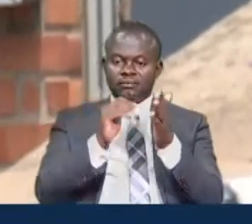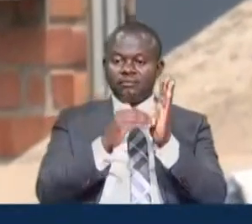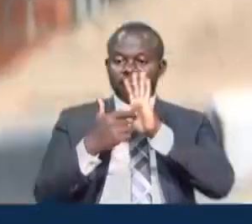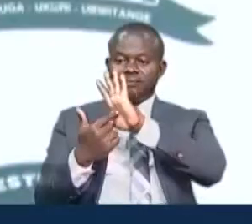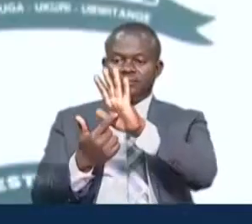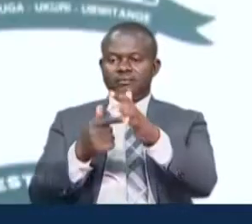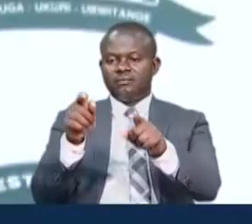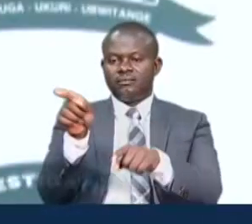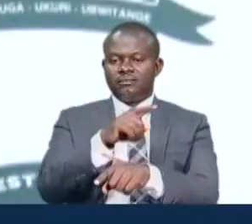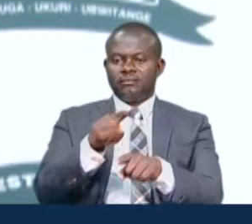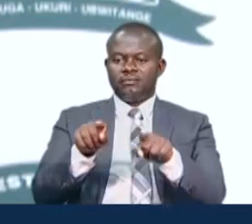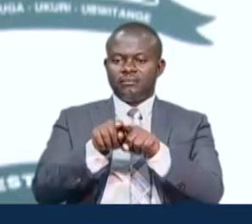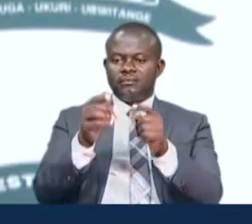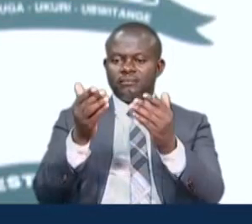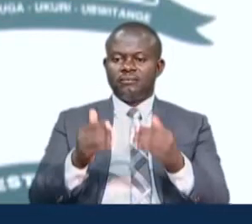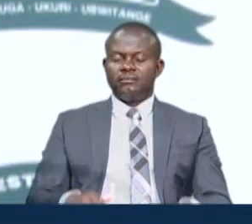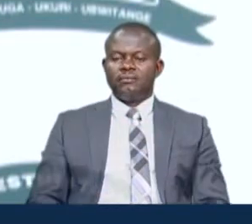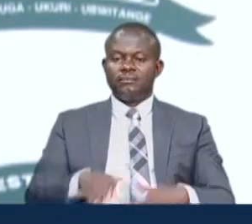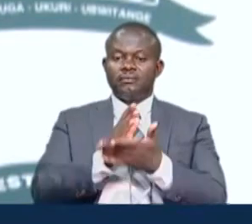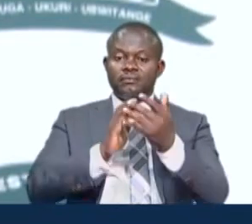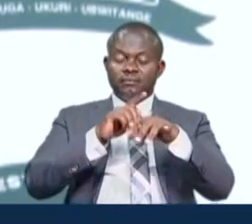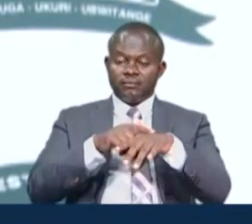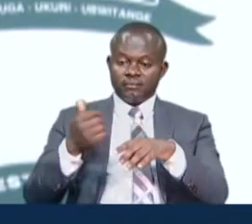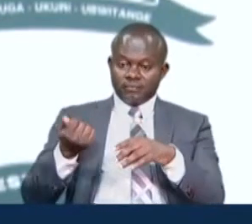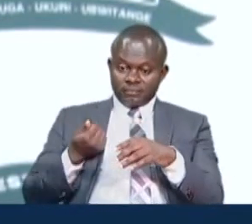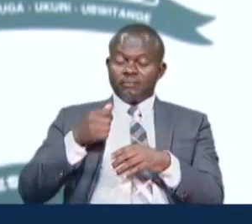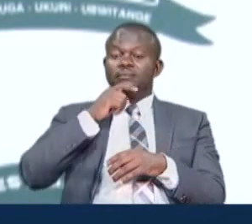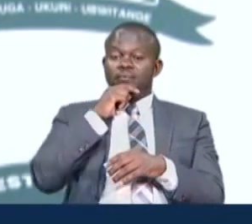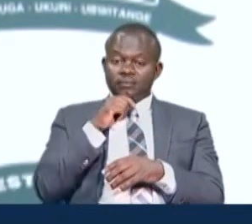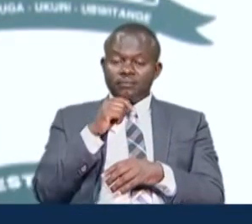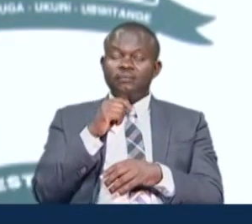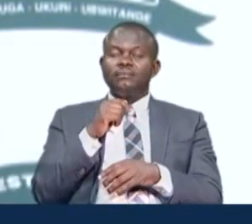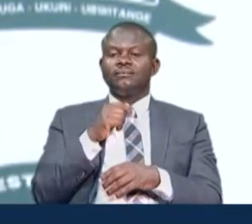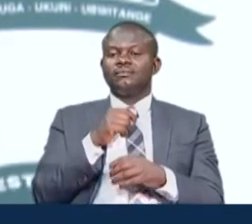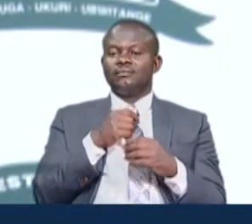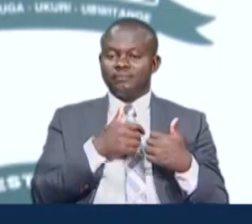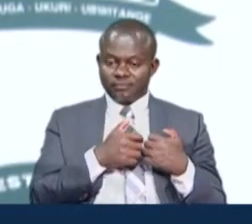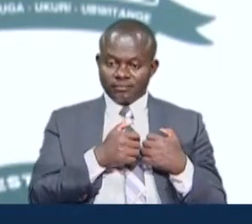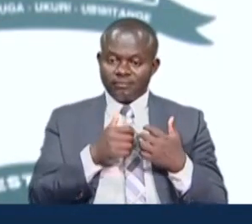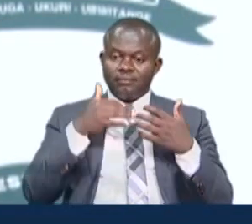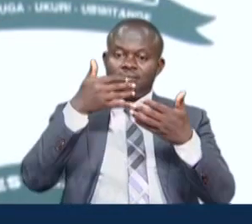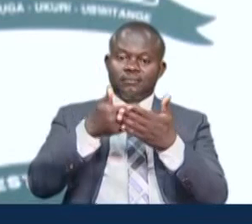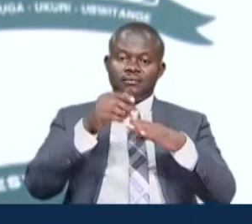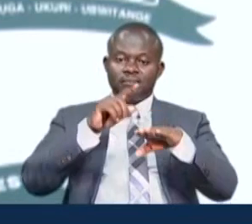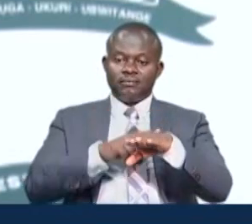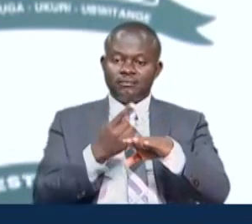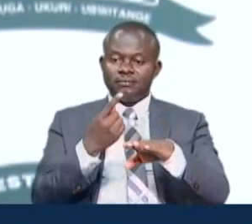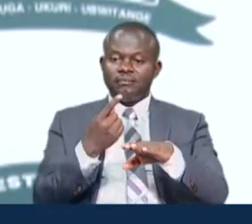iki cyaha. Hari aho umukobwa n'umuhungu bavuga ko bakundana bagakundana nibyo bakageraho igihe